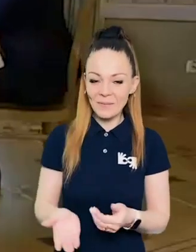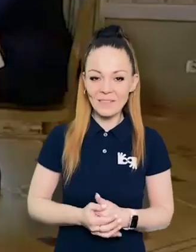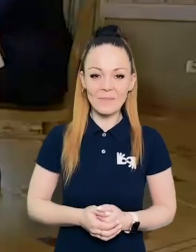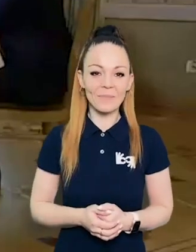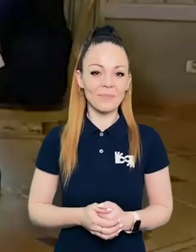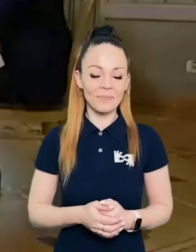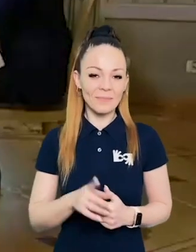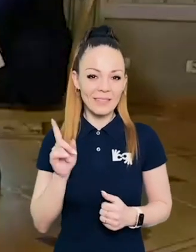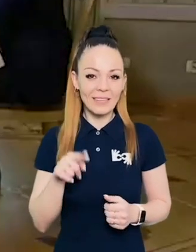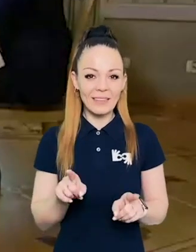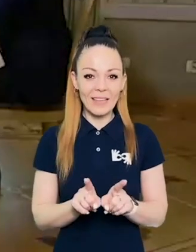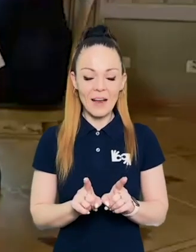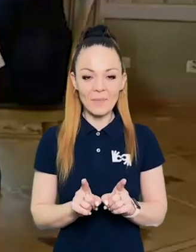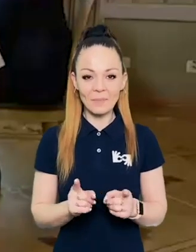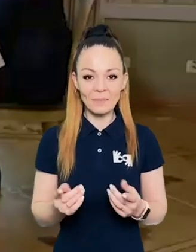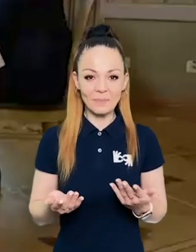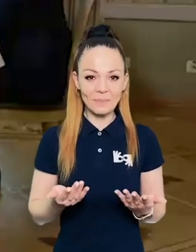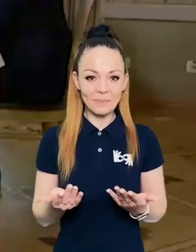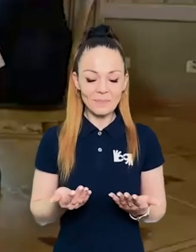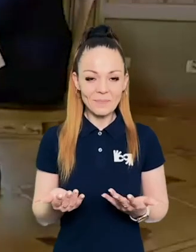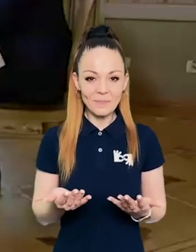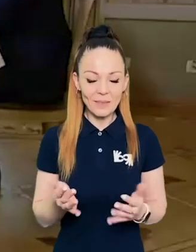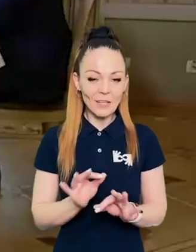вам. Це така, знаєте,